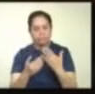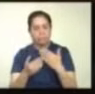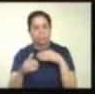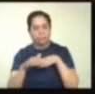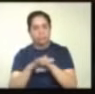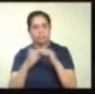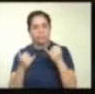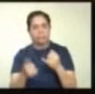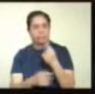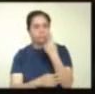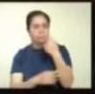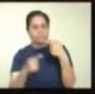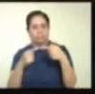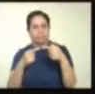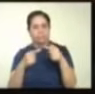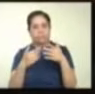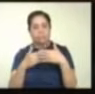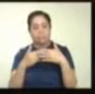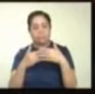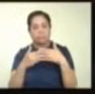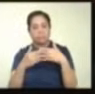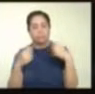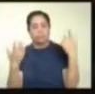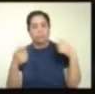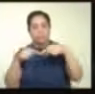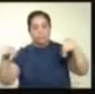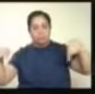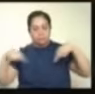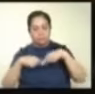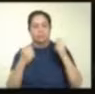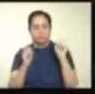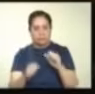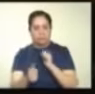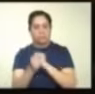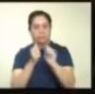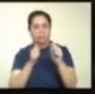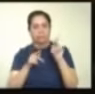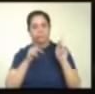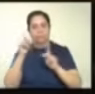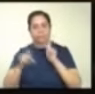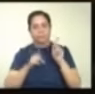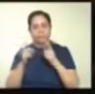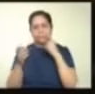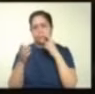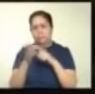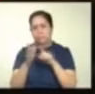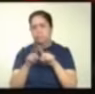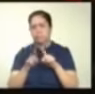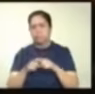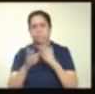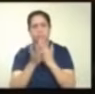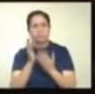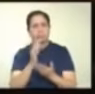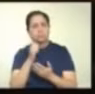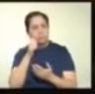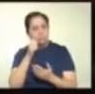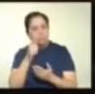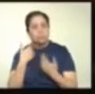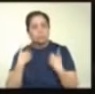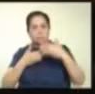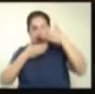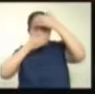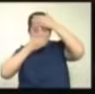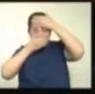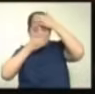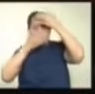compound. Yung isang gate naman malapit sa quadrangle ay pwede nang daanan ng mga tao. Napansin din natin na meron ilang mga kababaihan na nakasuot ng